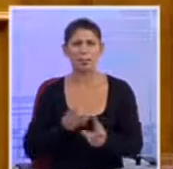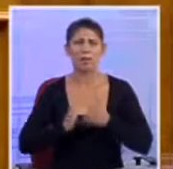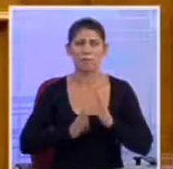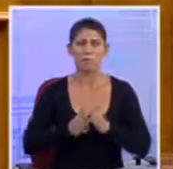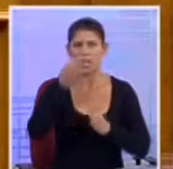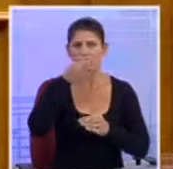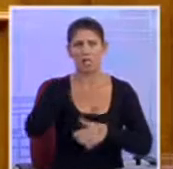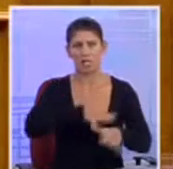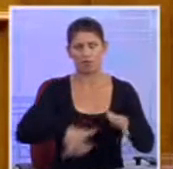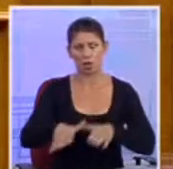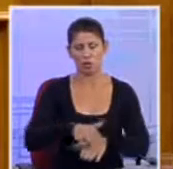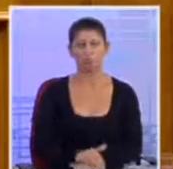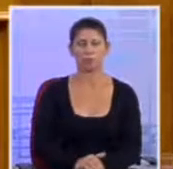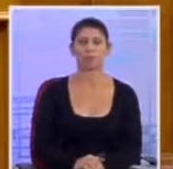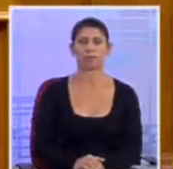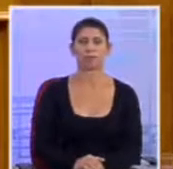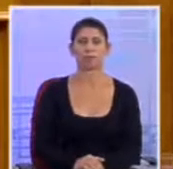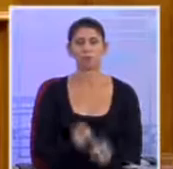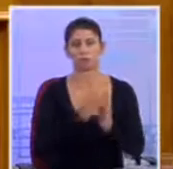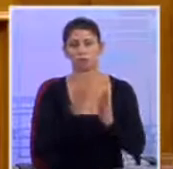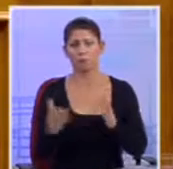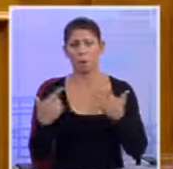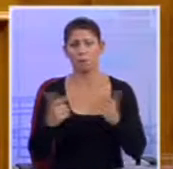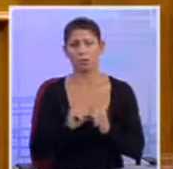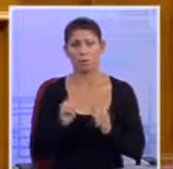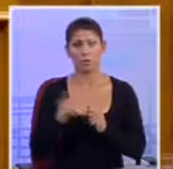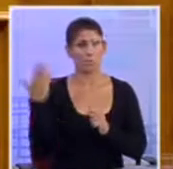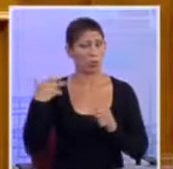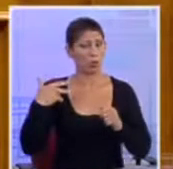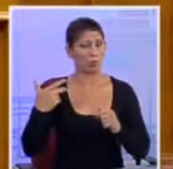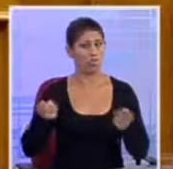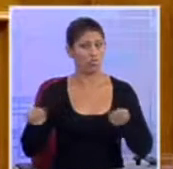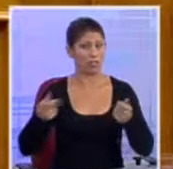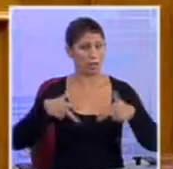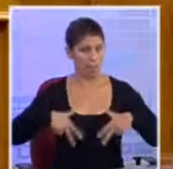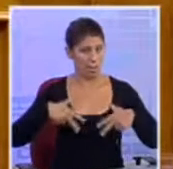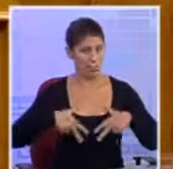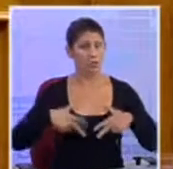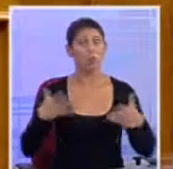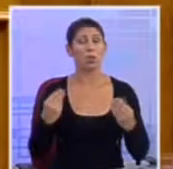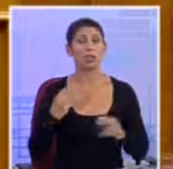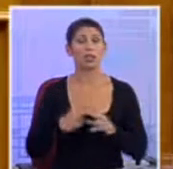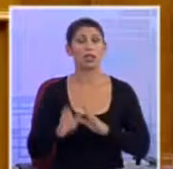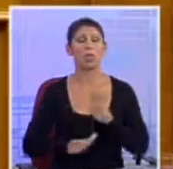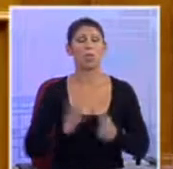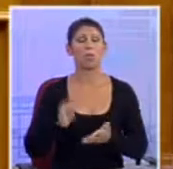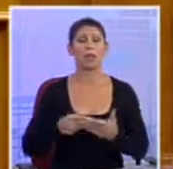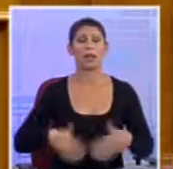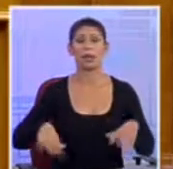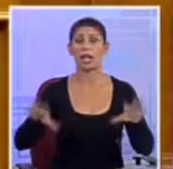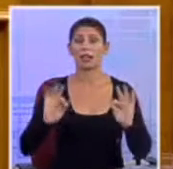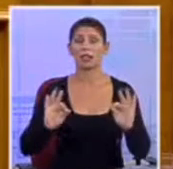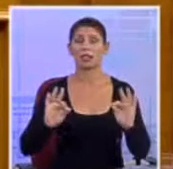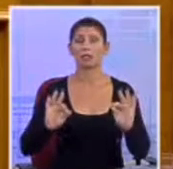της διαφθοράς. Στο επτάμηνο της προηγούμενης διακυβέρνησης έγιναν σημαντικά βήματα, όπως η επανεκκίνηση του θεσμού